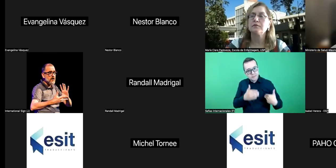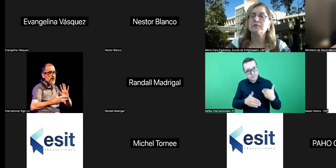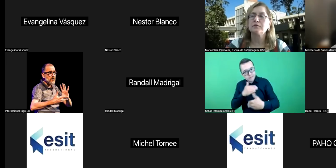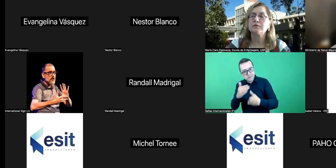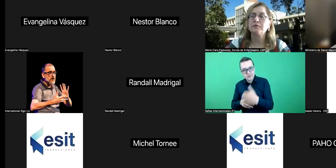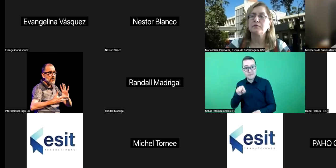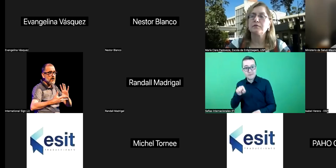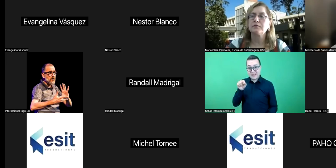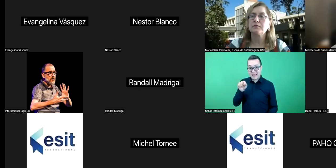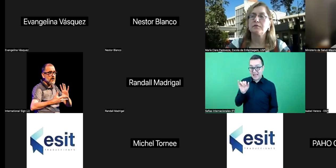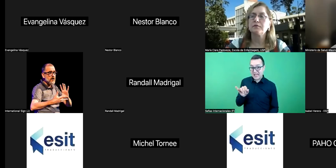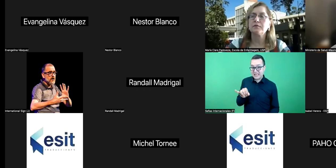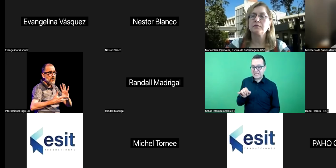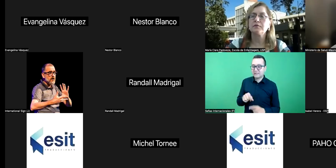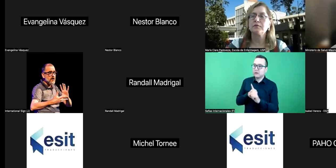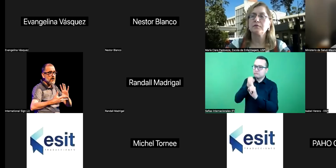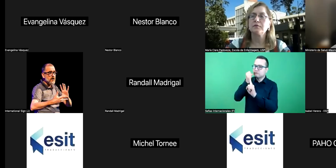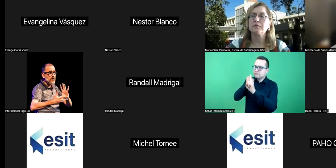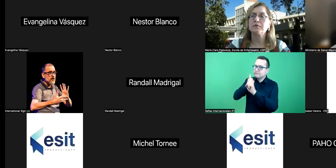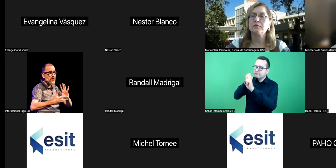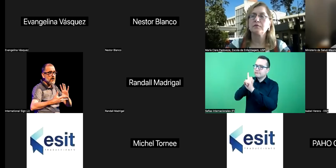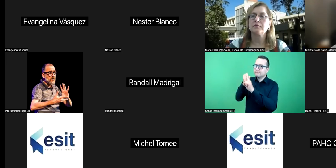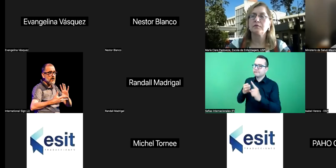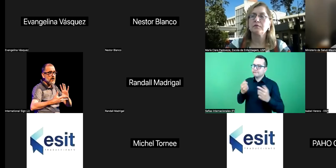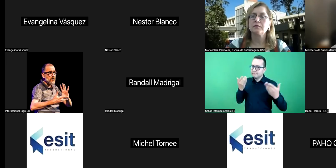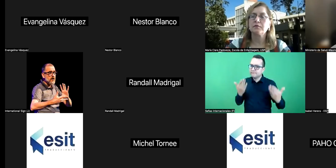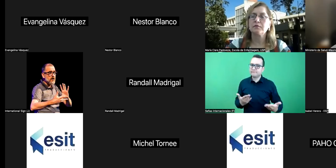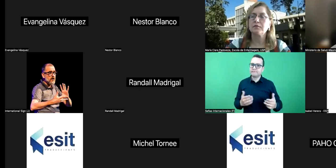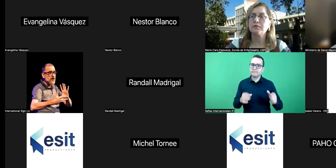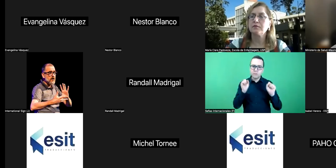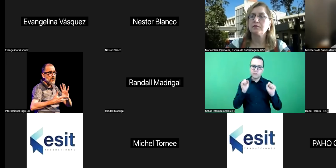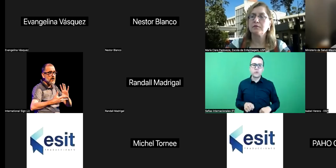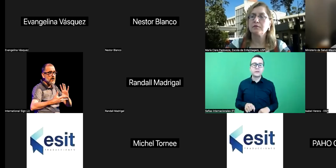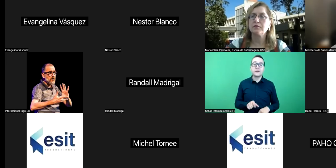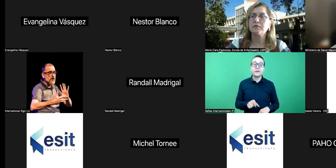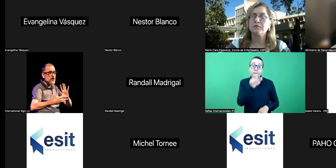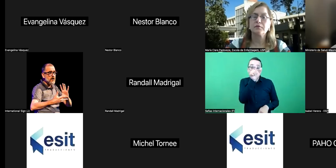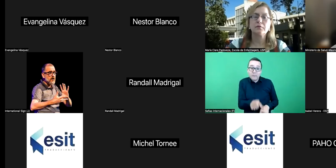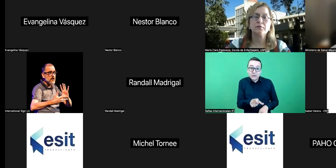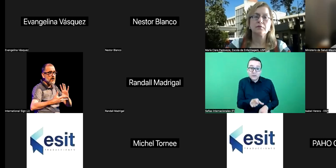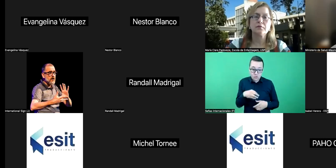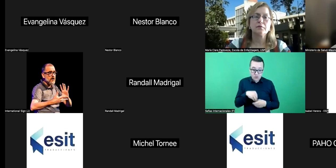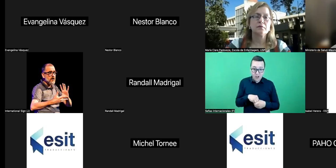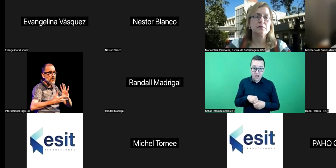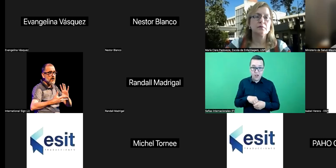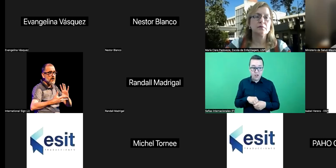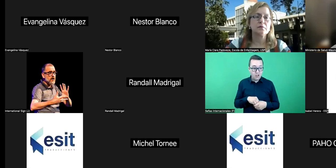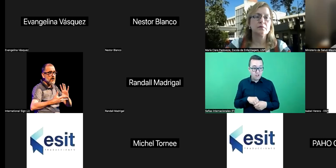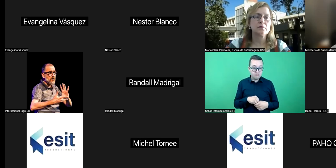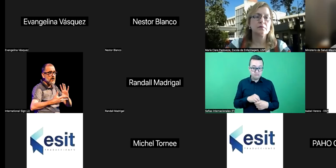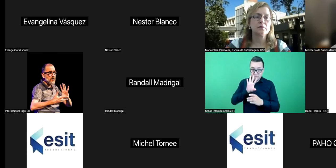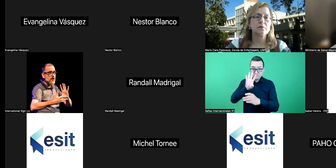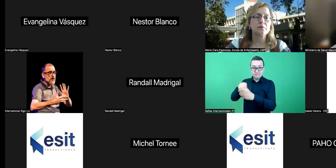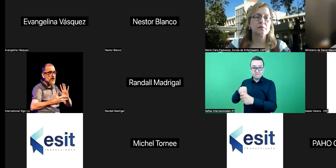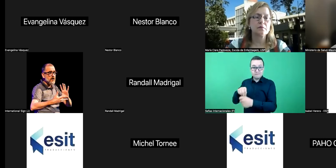nous faisons du plaidoyer pour la participation du